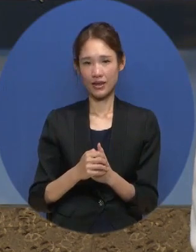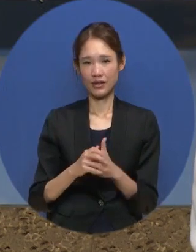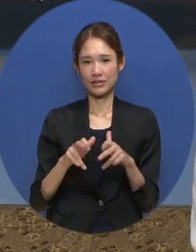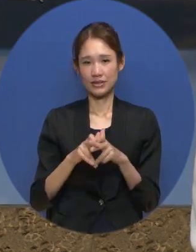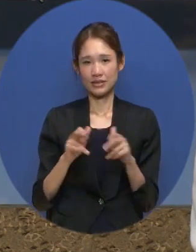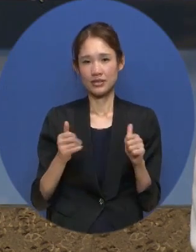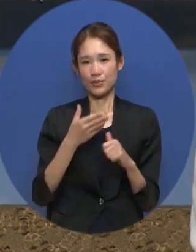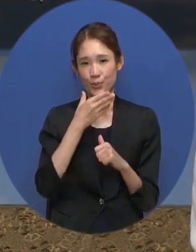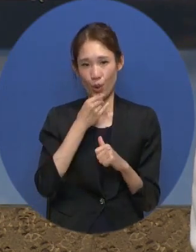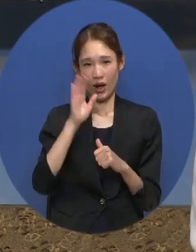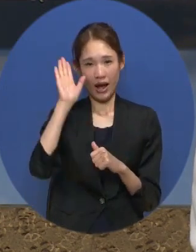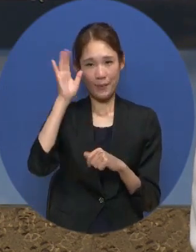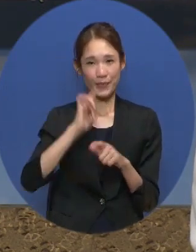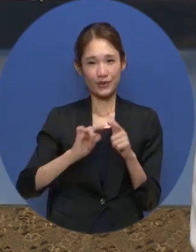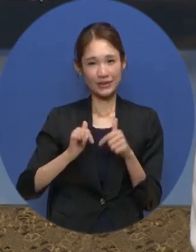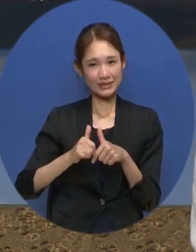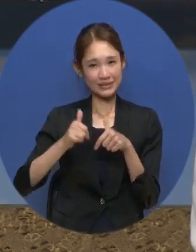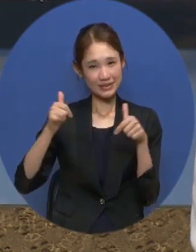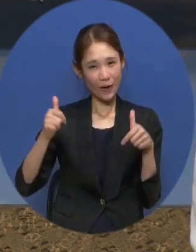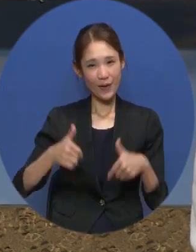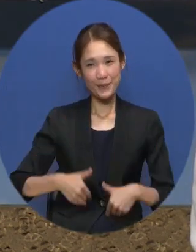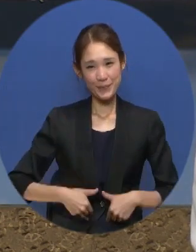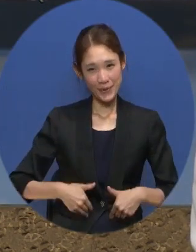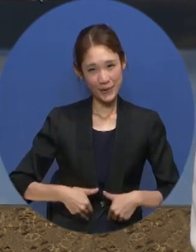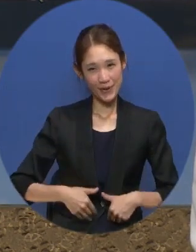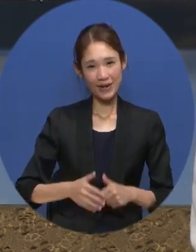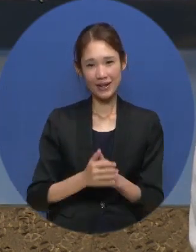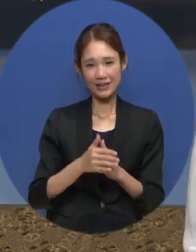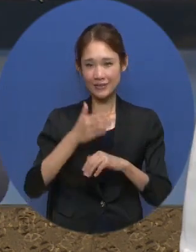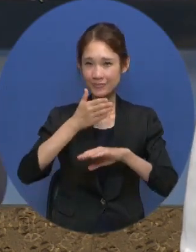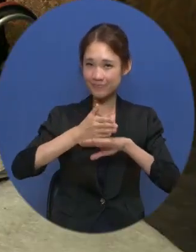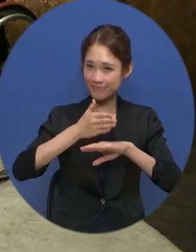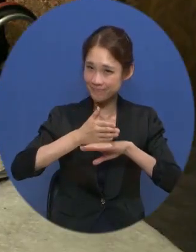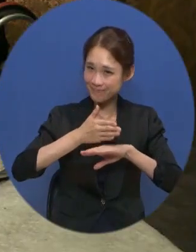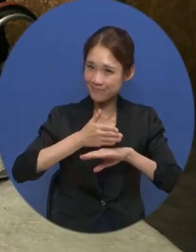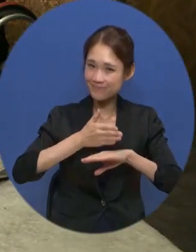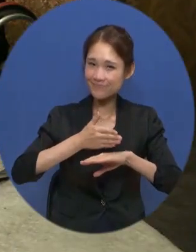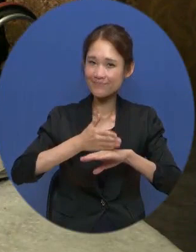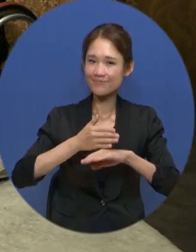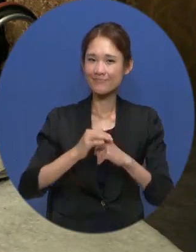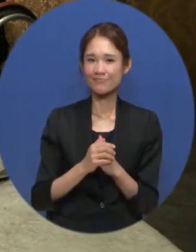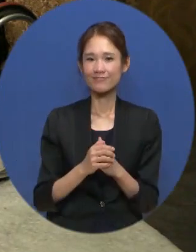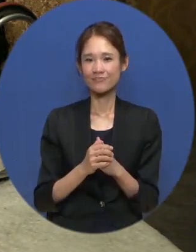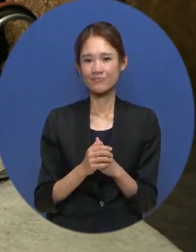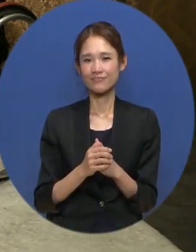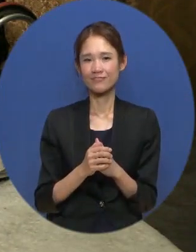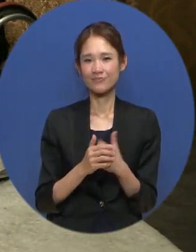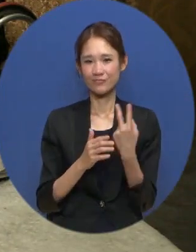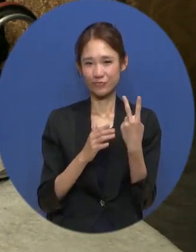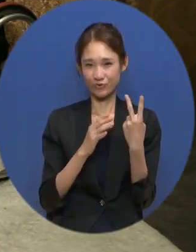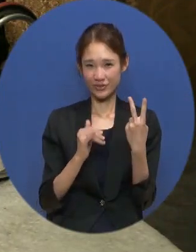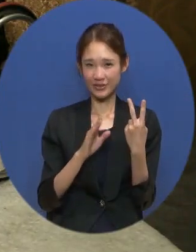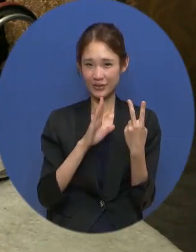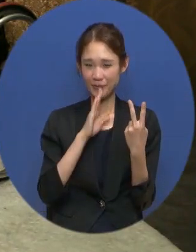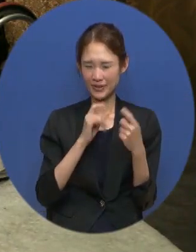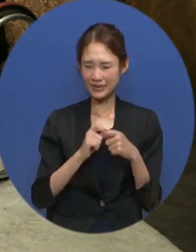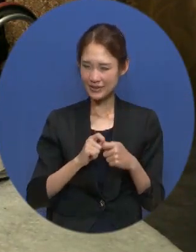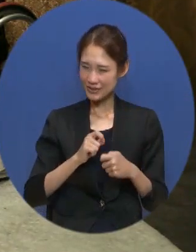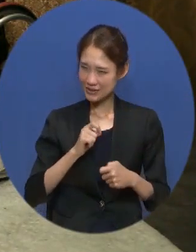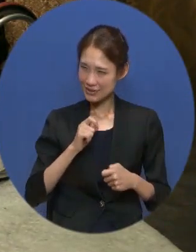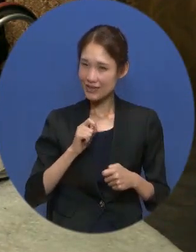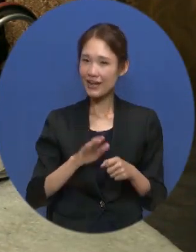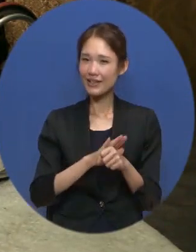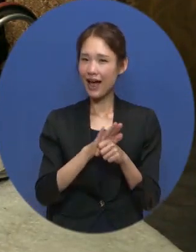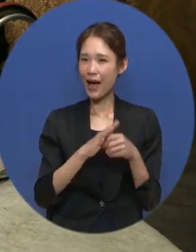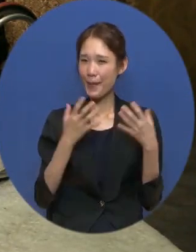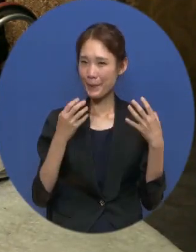우리 장애인 복지도 늘려나갈 수 있도록 그렇게 하겠습니다. 감사합니다. 네, 두 분의 정말 진심